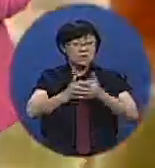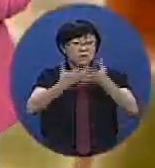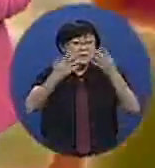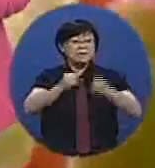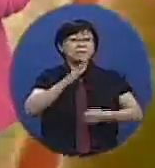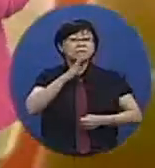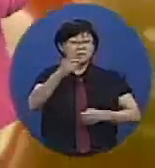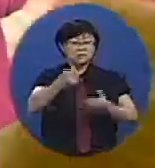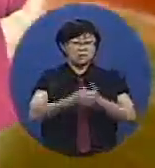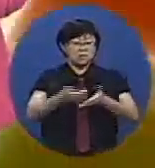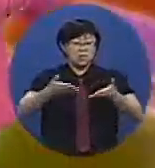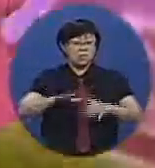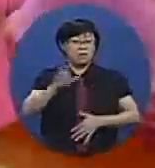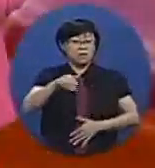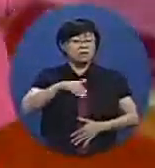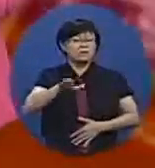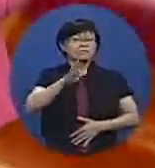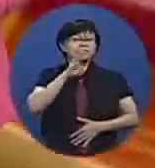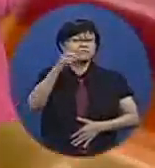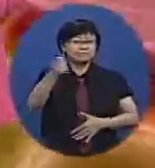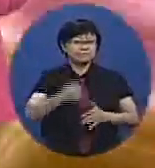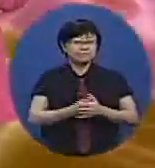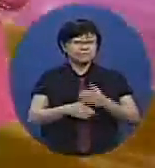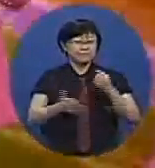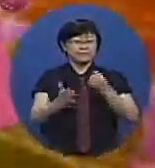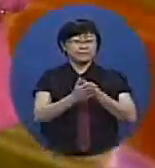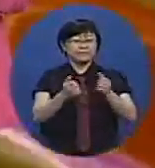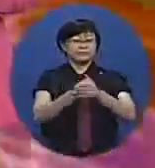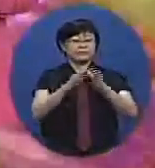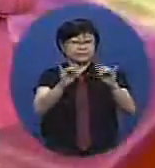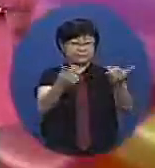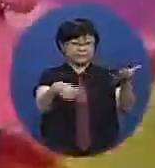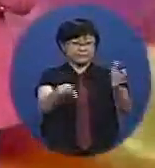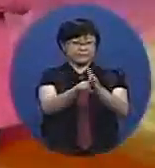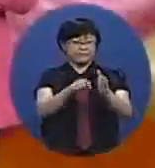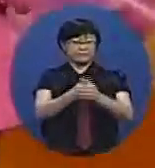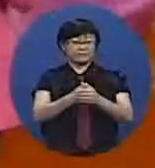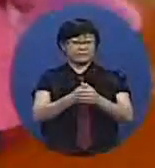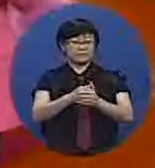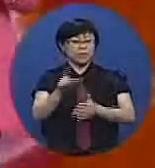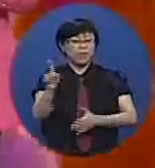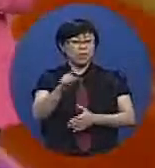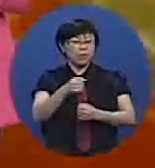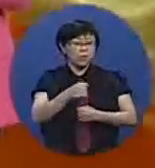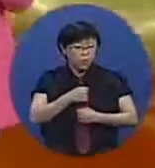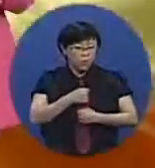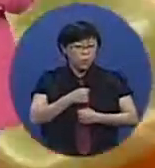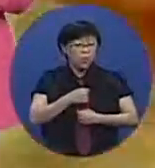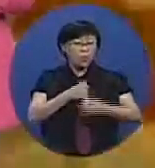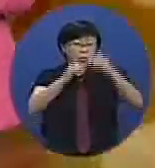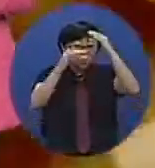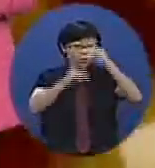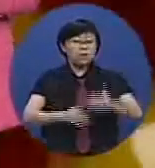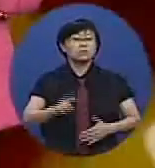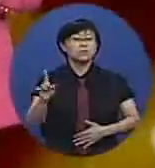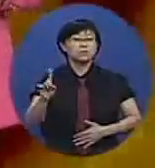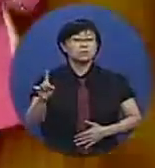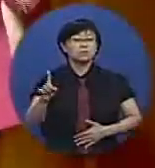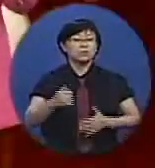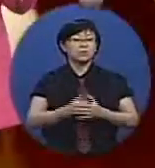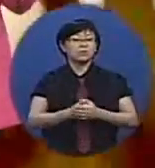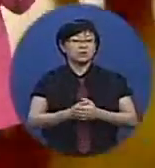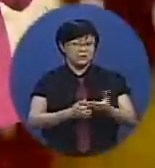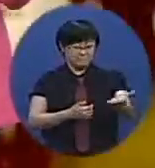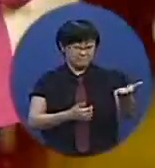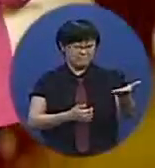많잖아요. 예. 고향에 내려가시는 분들. 예. 네, 그분들을 위해서 이런 점은 어떻게 주의를 해야 된다 하고 예.